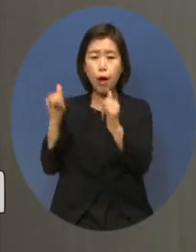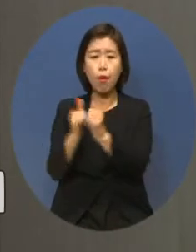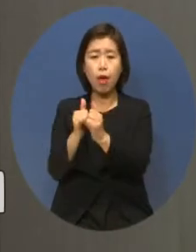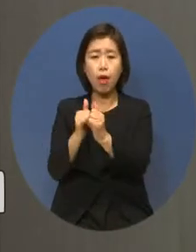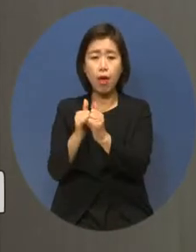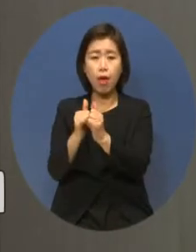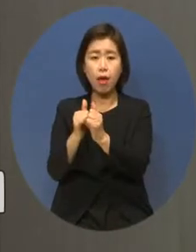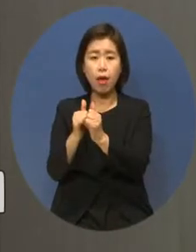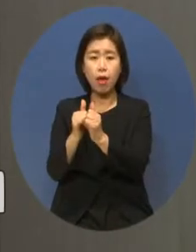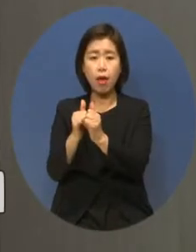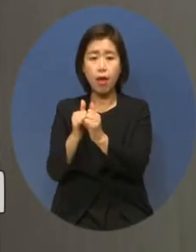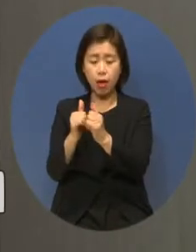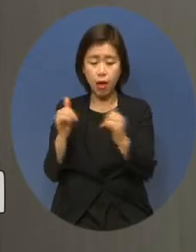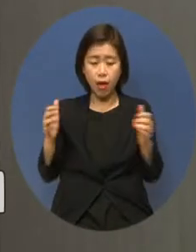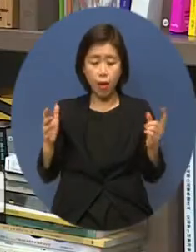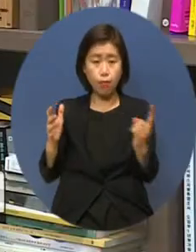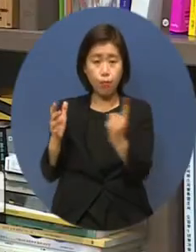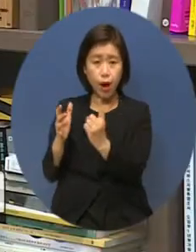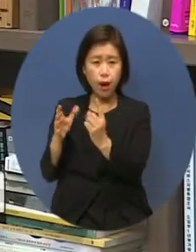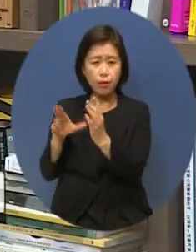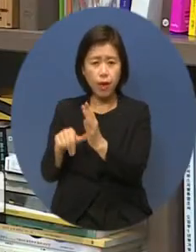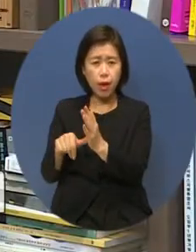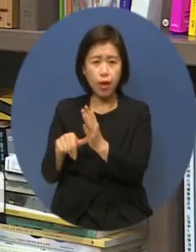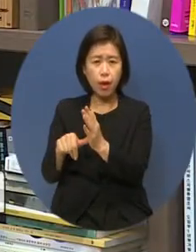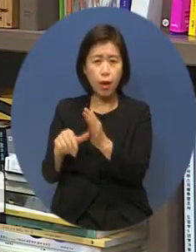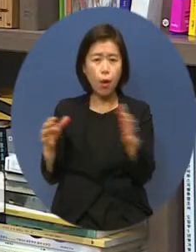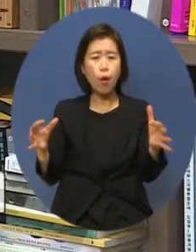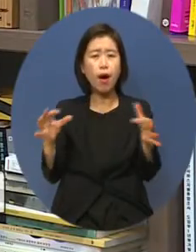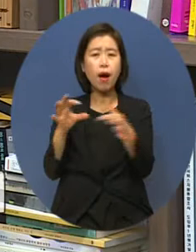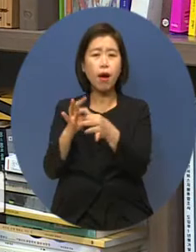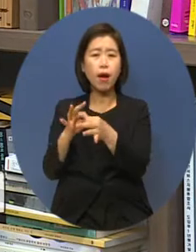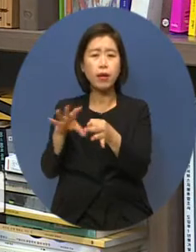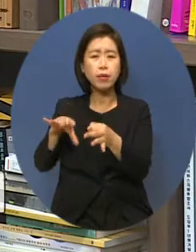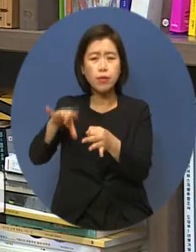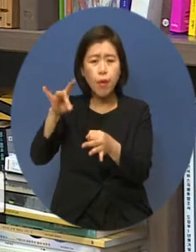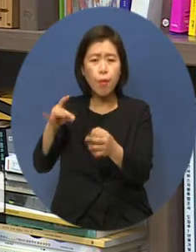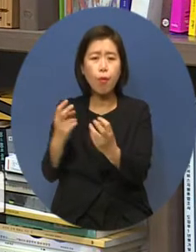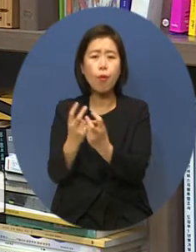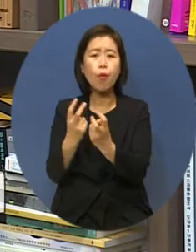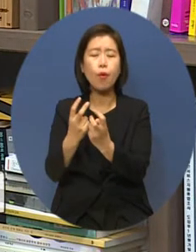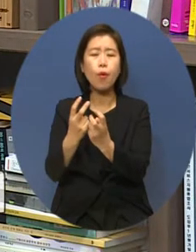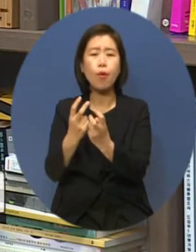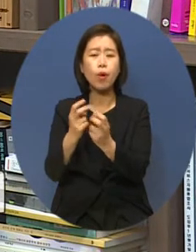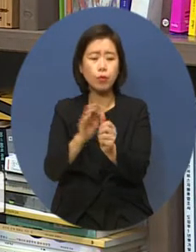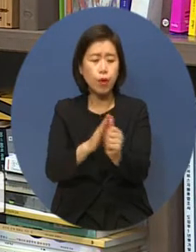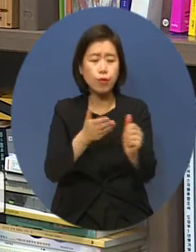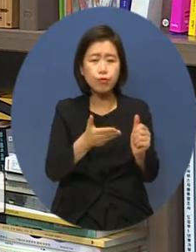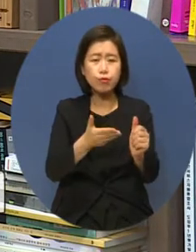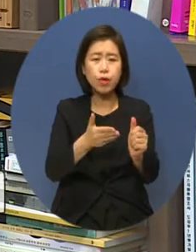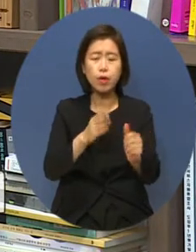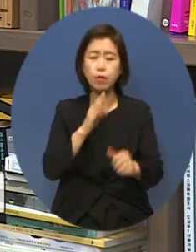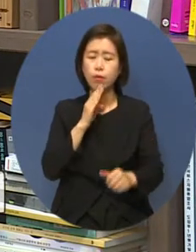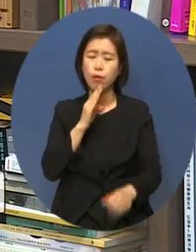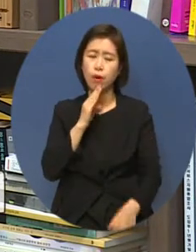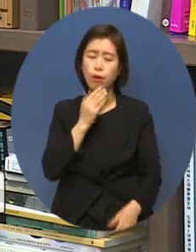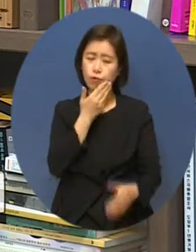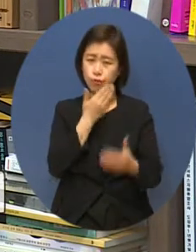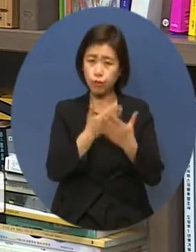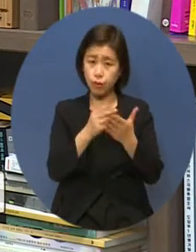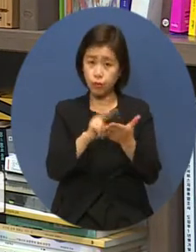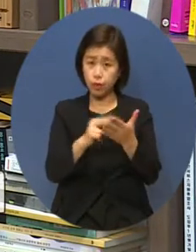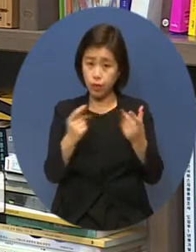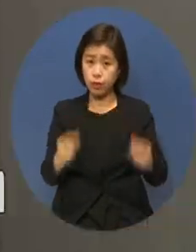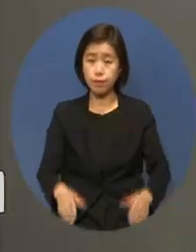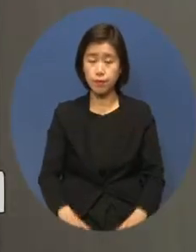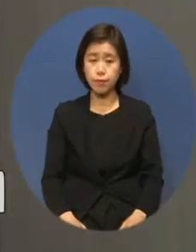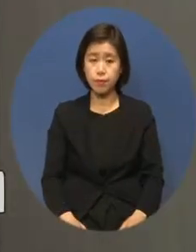어떻게 이 관계망을 복원해 줄 수 있을까 이 고민이 사실은 훨씬 더 본질적이었던 것 같아요. 네. 그러니까 시설 안에 있다는 것이 어떻게